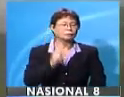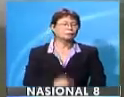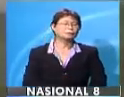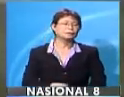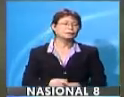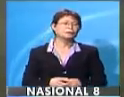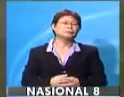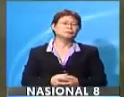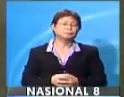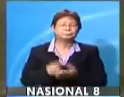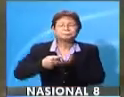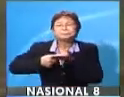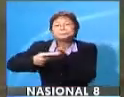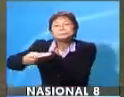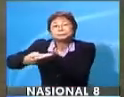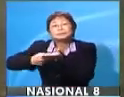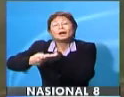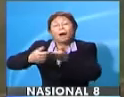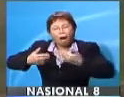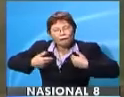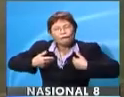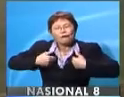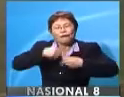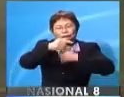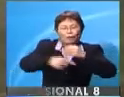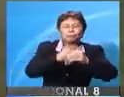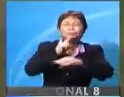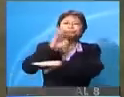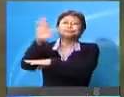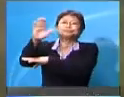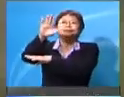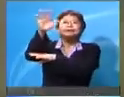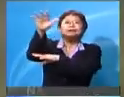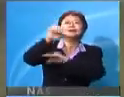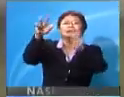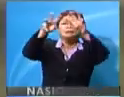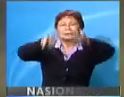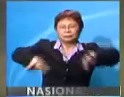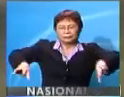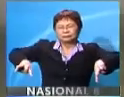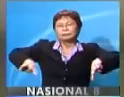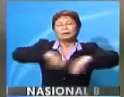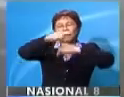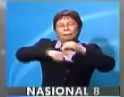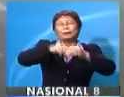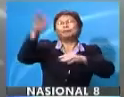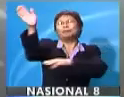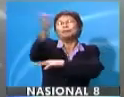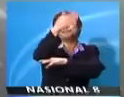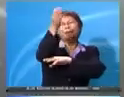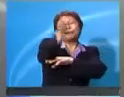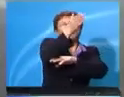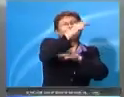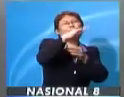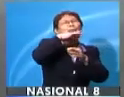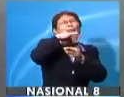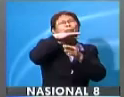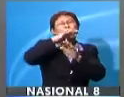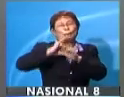Pada masa sama, perbincangan akan terus diadakan mengenai Perjanjian ASEAN mengenai pencemaran jerebu merentas